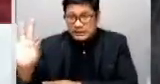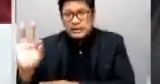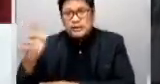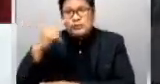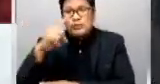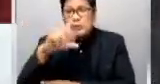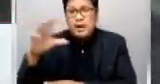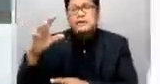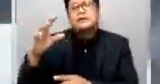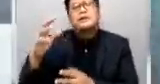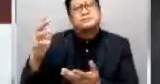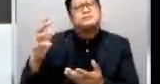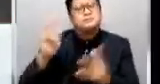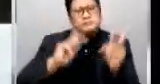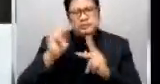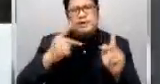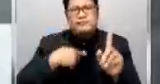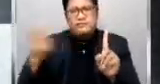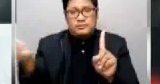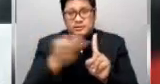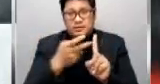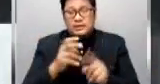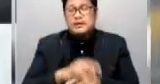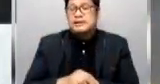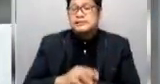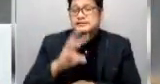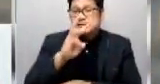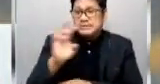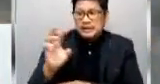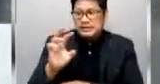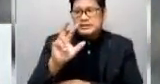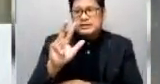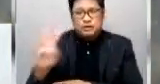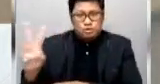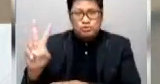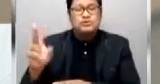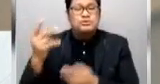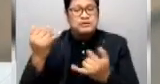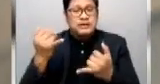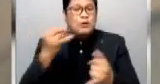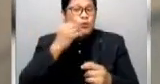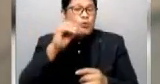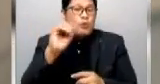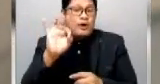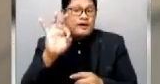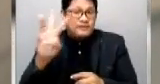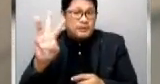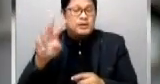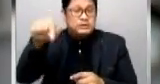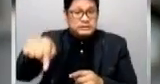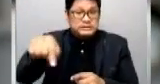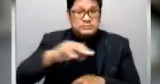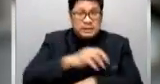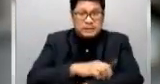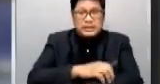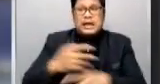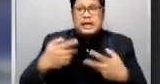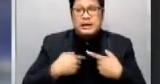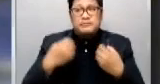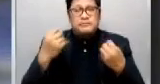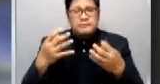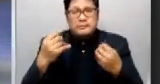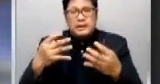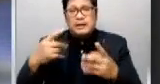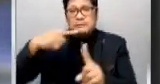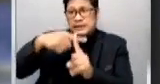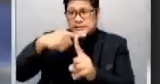attack rate. 632 ang active COVID cases sa Makati ngayon. Pinakamarami nagpositibo sa mga barangay Bangkal at Pio del